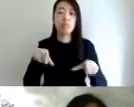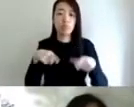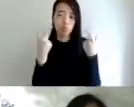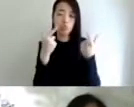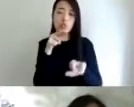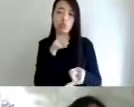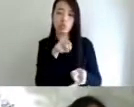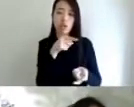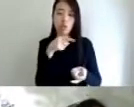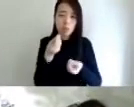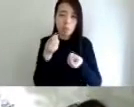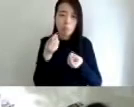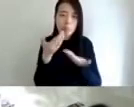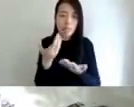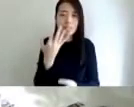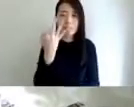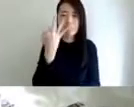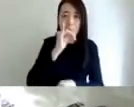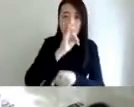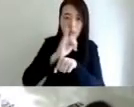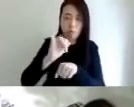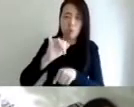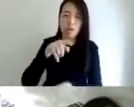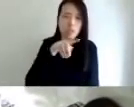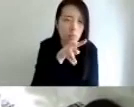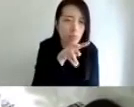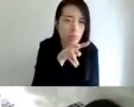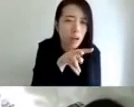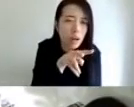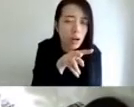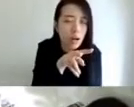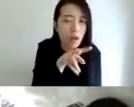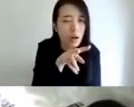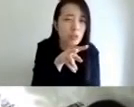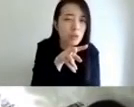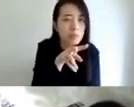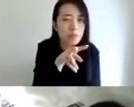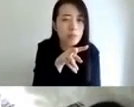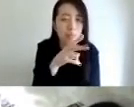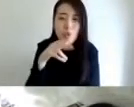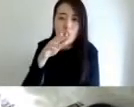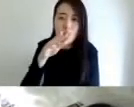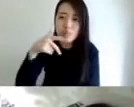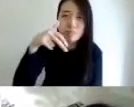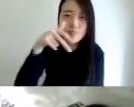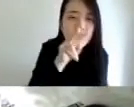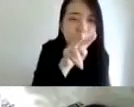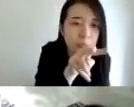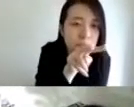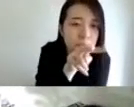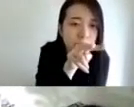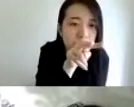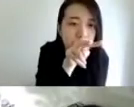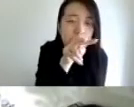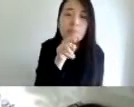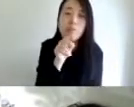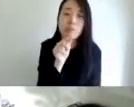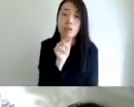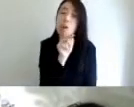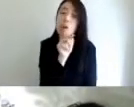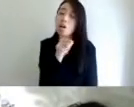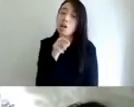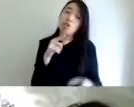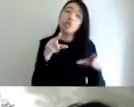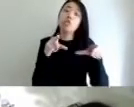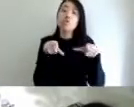家有三秒时间去睇下呢棵树先，行可以行近少少。看看这棵树究竟它是